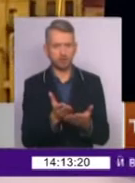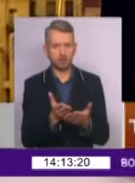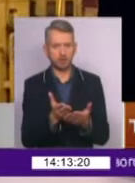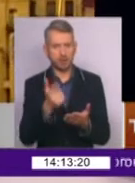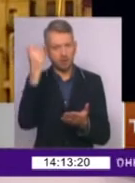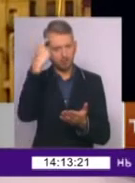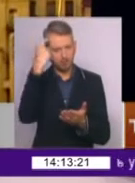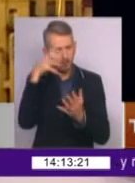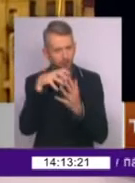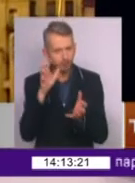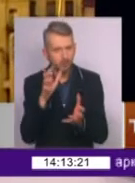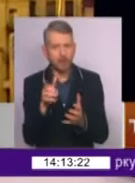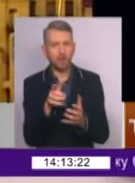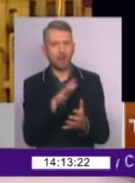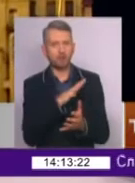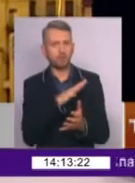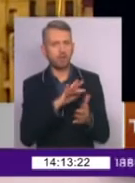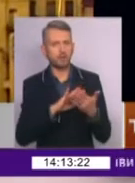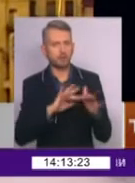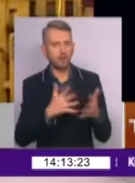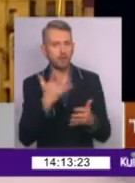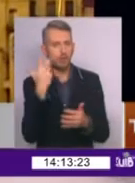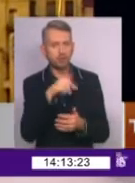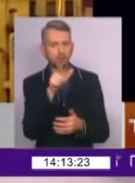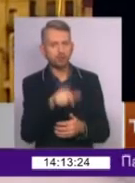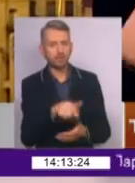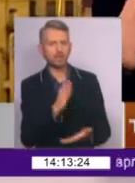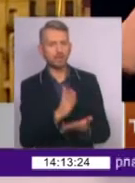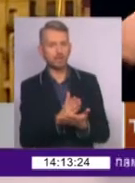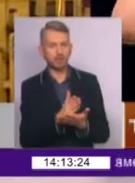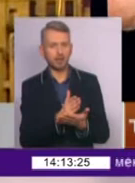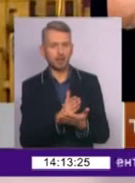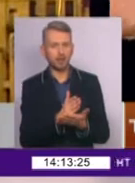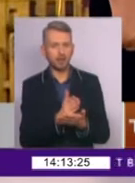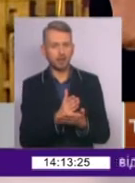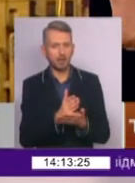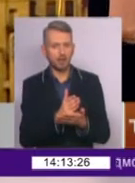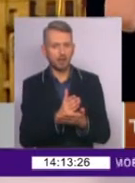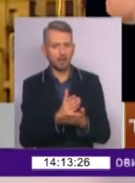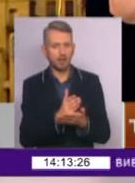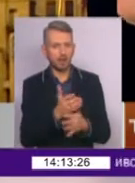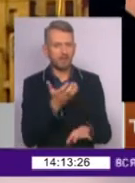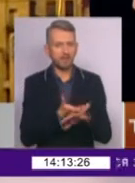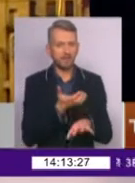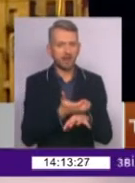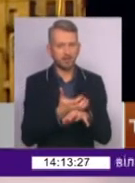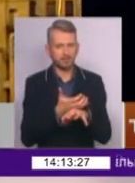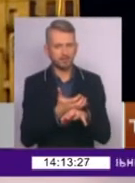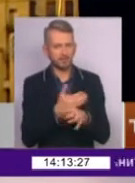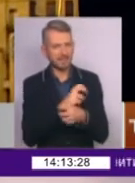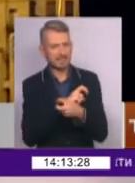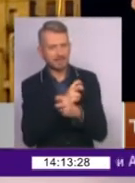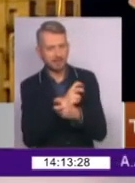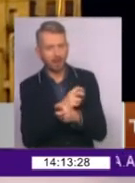череп, або ще є ситуації, коли в людини, наприклад, є дефект там решітчатої кістки, але все одно